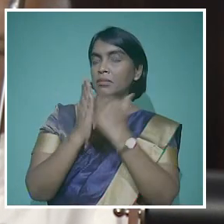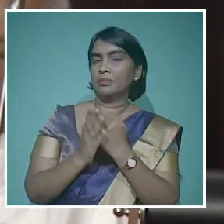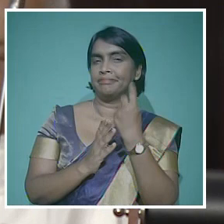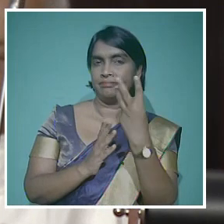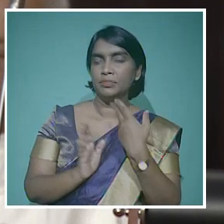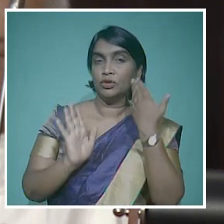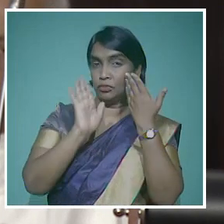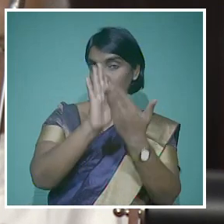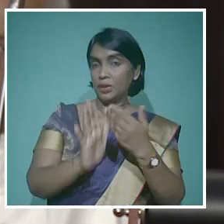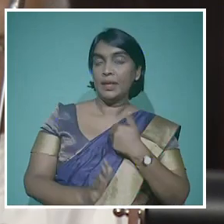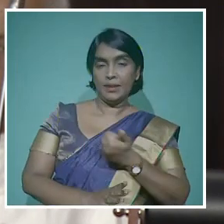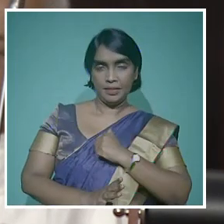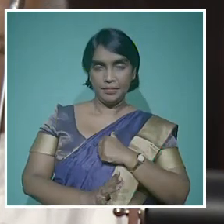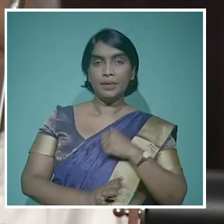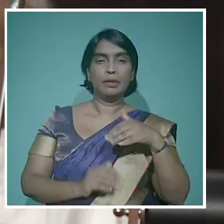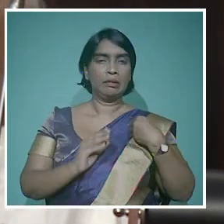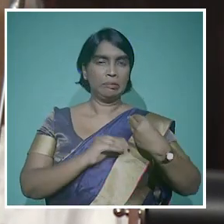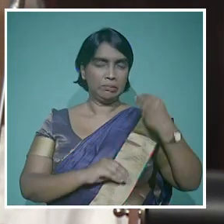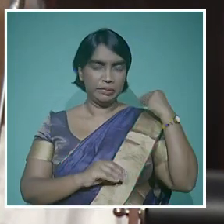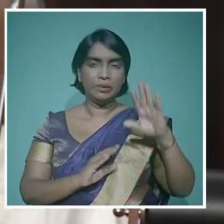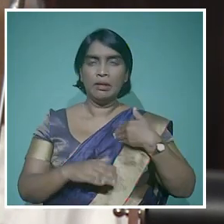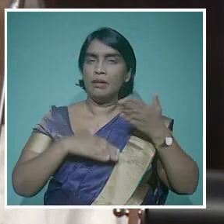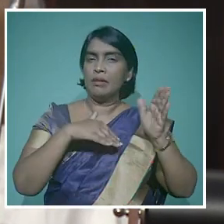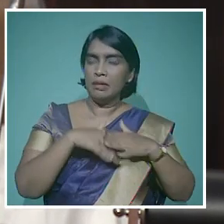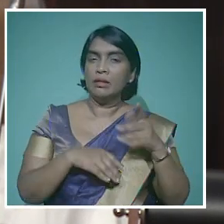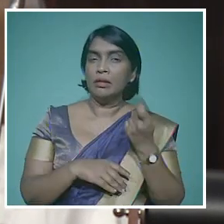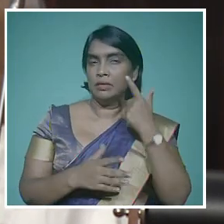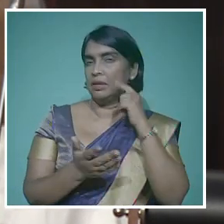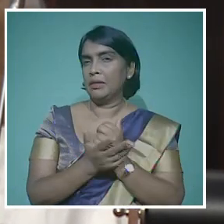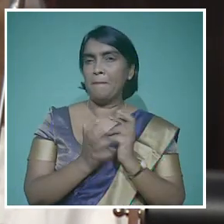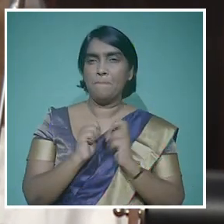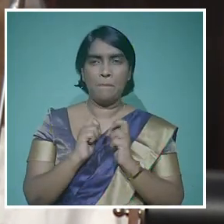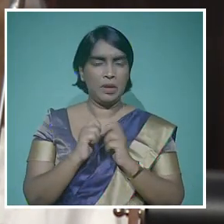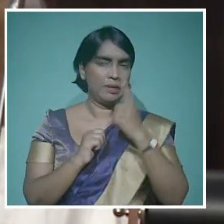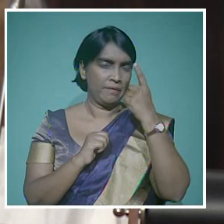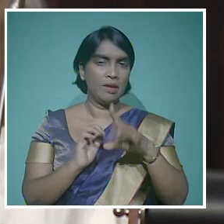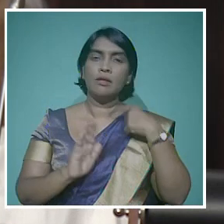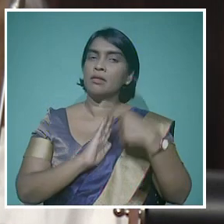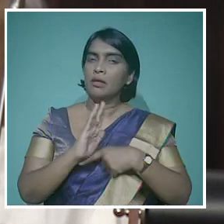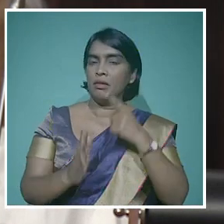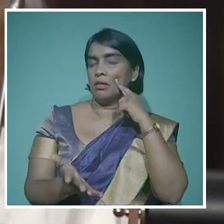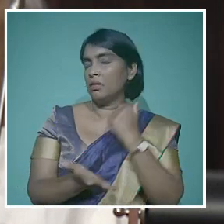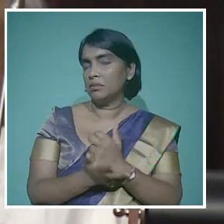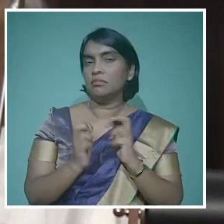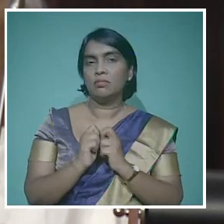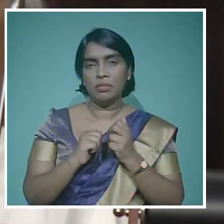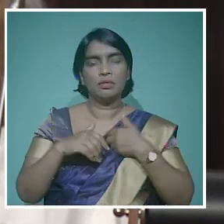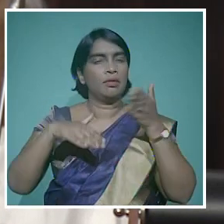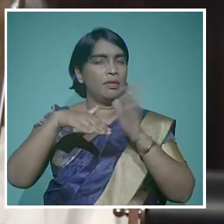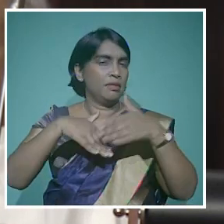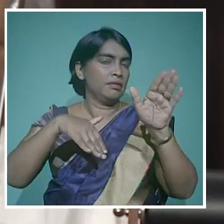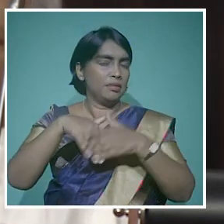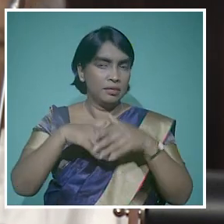ගෙනහැර දක්වන්නට කැමතියි. මෑත ඉතිහාසයේ අප මුහුණ දුන් ආර්ථික අර්බුද හේතුවෙන් මුළු රටම දුෂ්කරතාවන් රැසකට මුහුණ